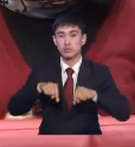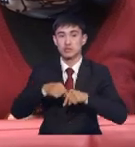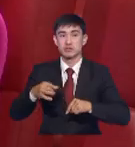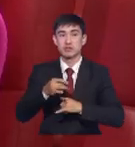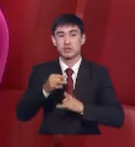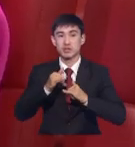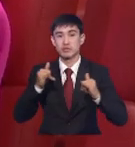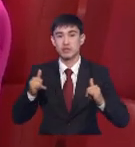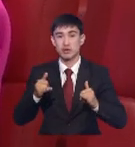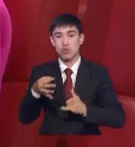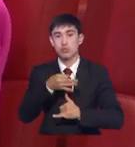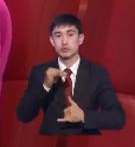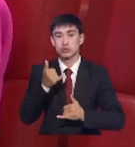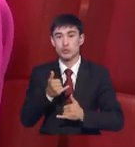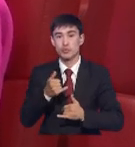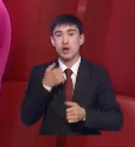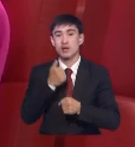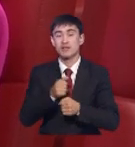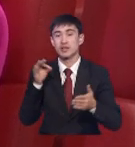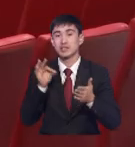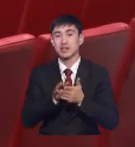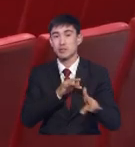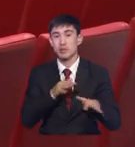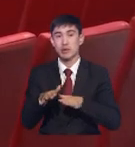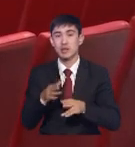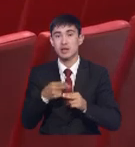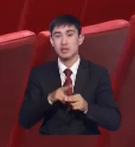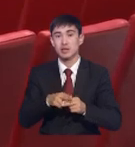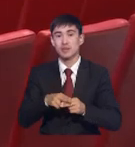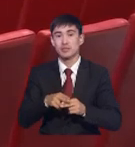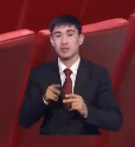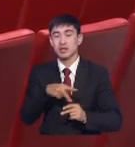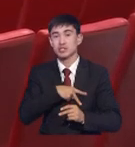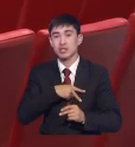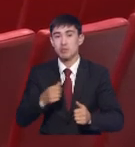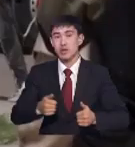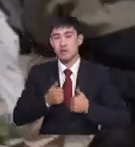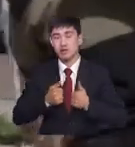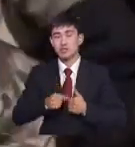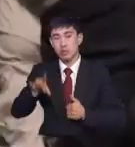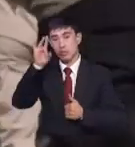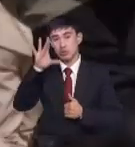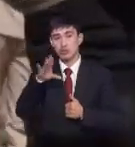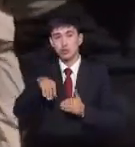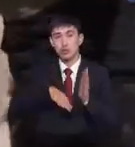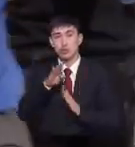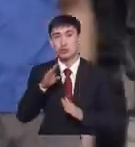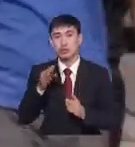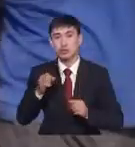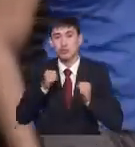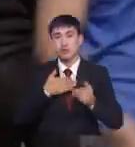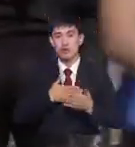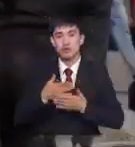Управление общественного развития области ЖЦО. Основной целью мероприятия является награждение, мотивация и популяризация